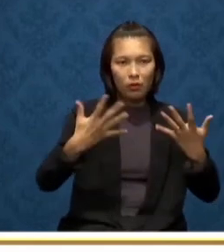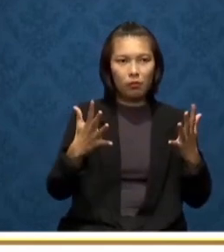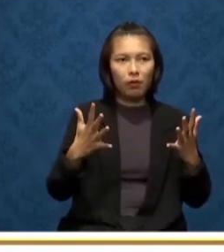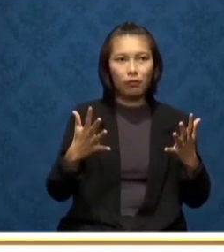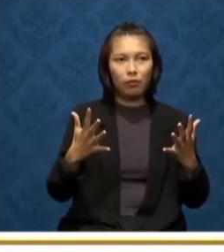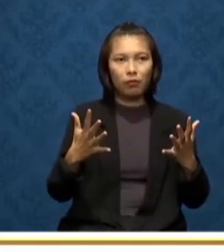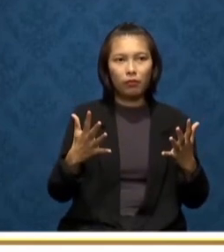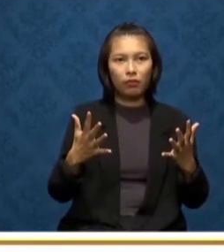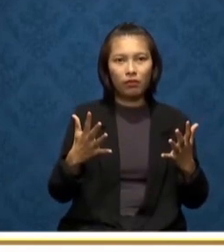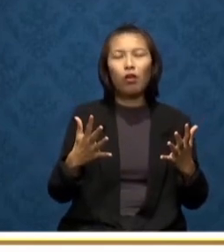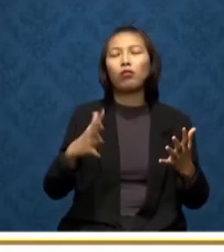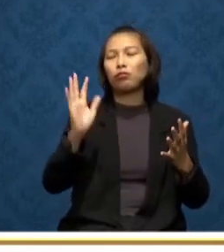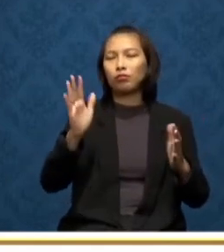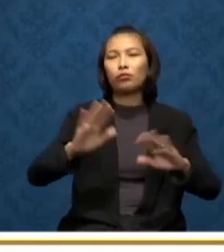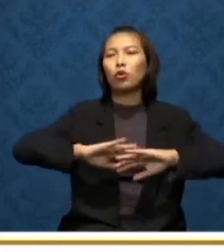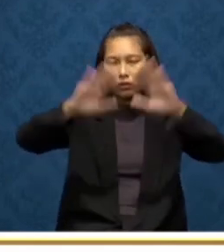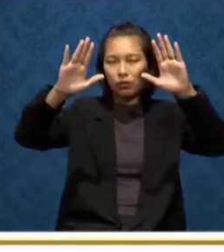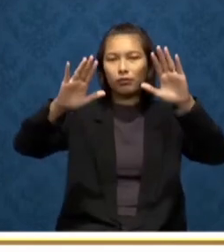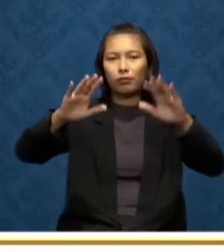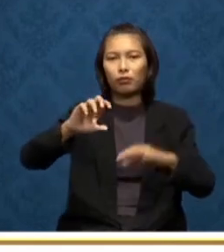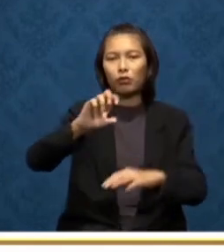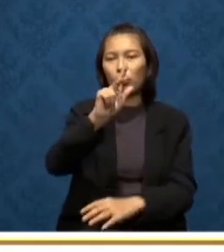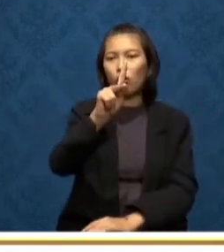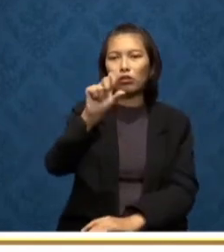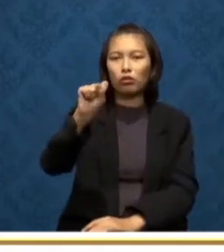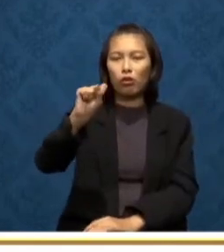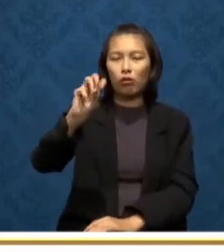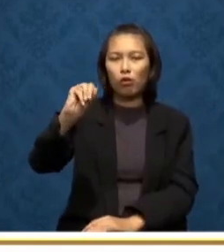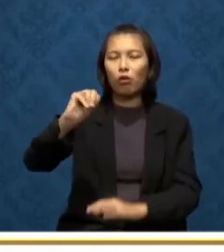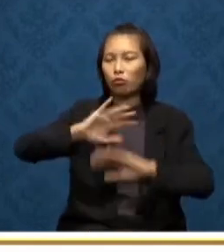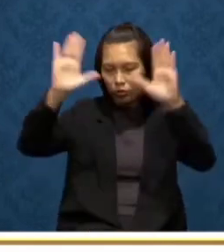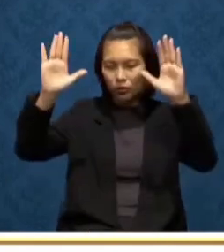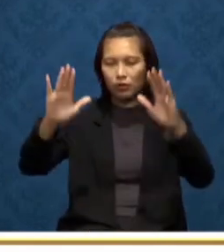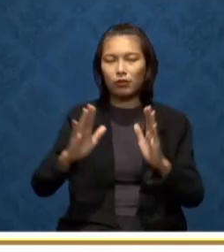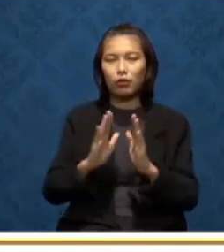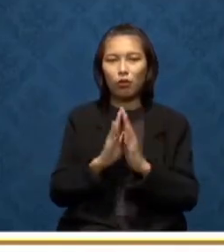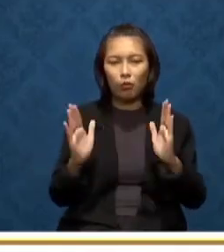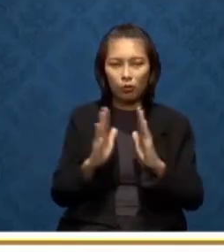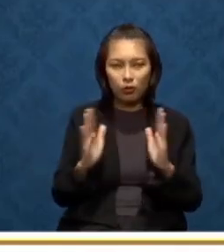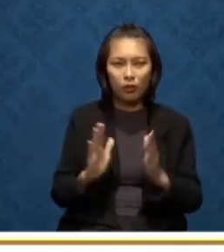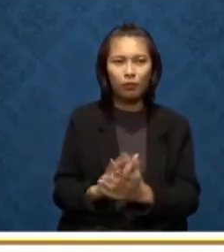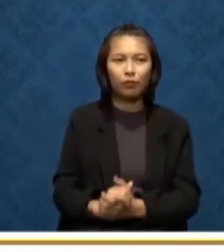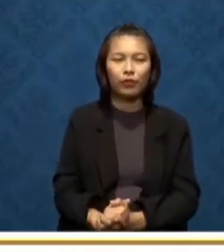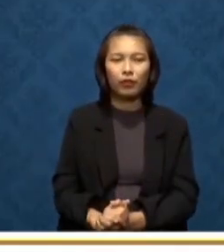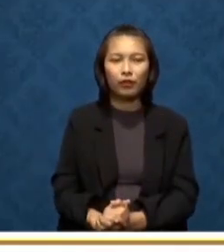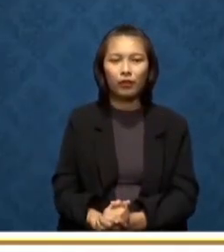กรของท่านขอบคุณครับขอบคุณท่านอดิศรนะครับที่